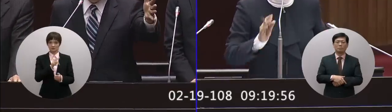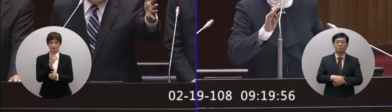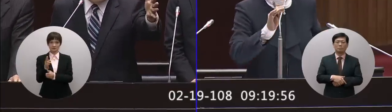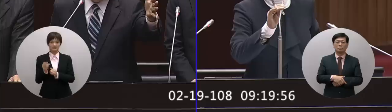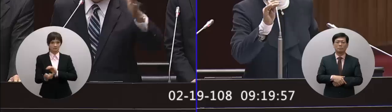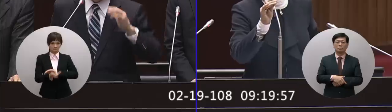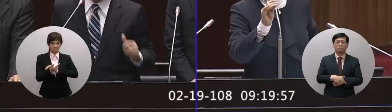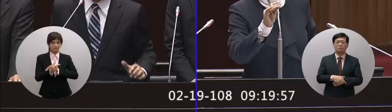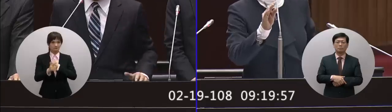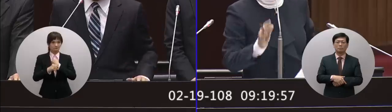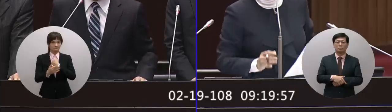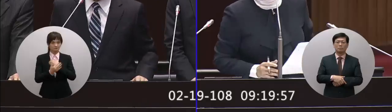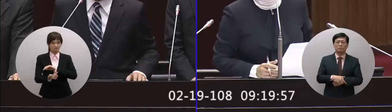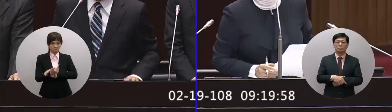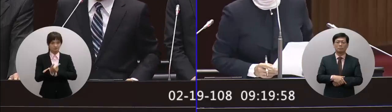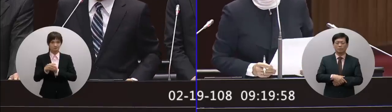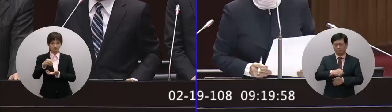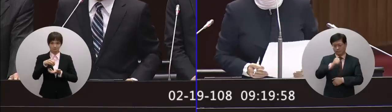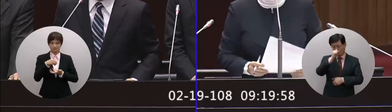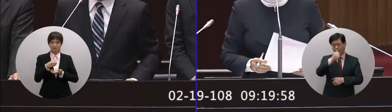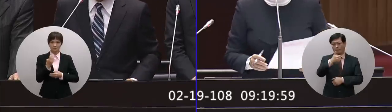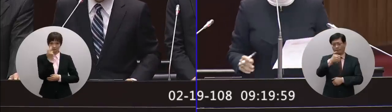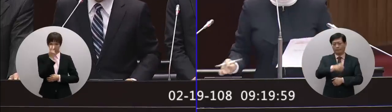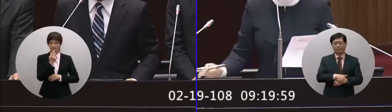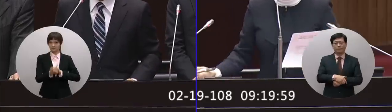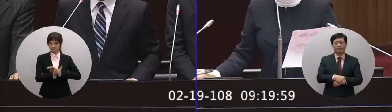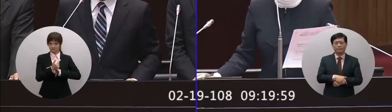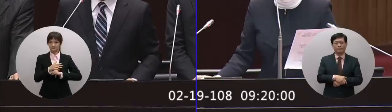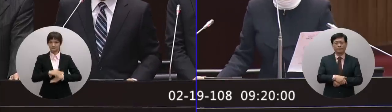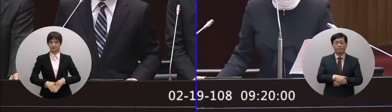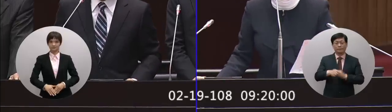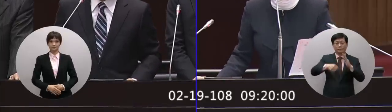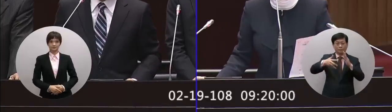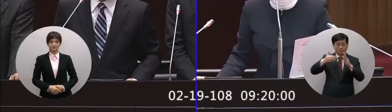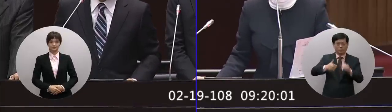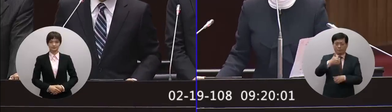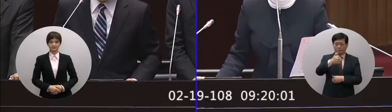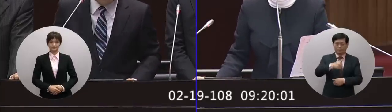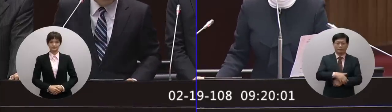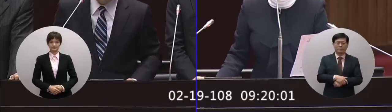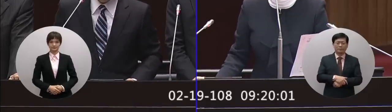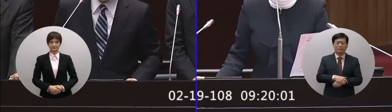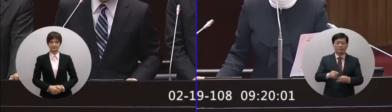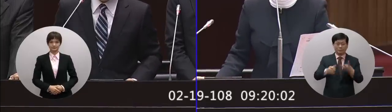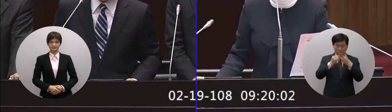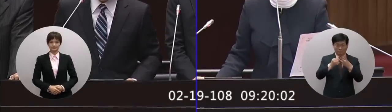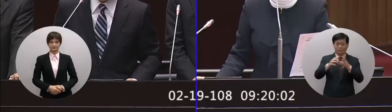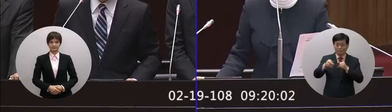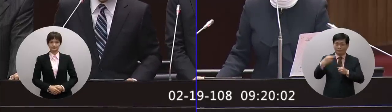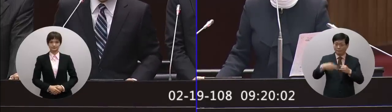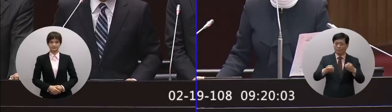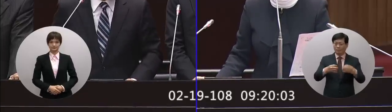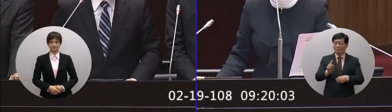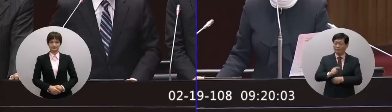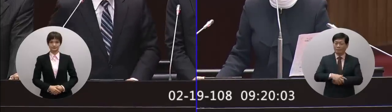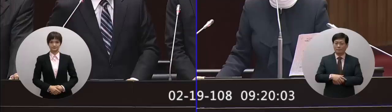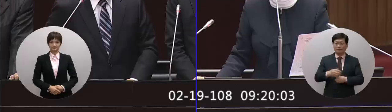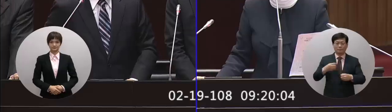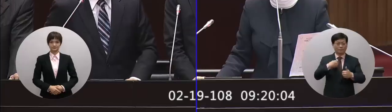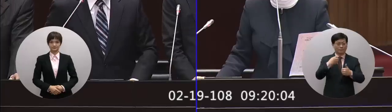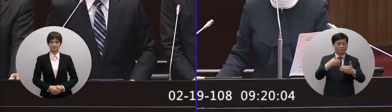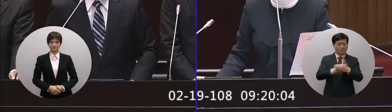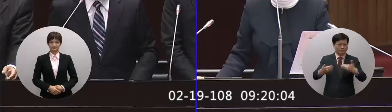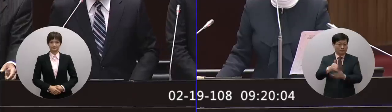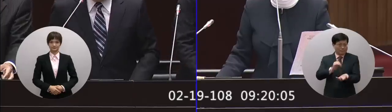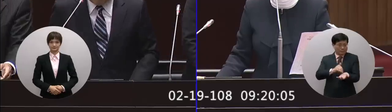来，加速来审查。 好，谢谢。好，院长，谢谢你哈。那么第三份资料，我要跟你谈的是交通医疗的